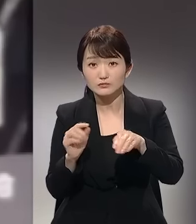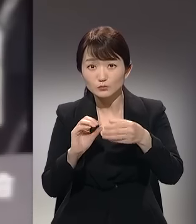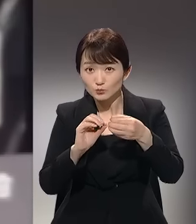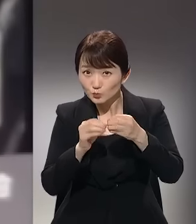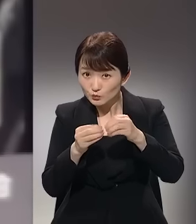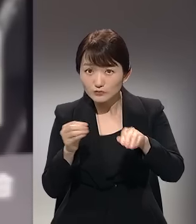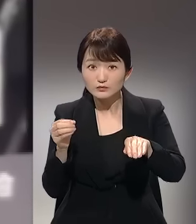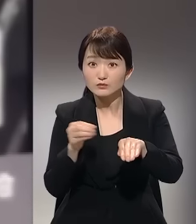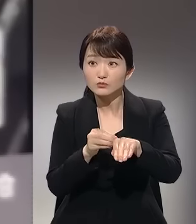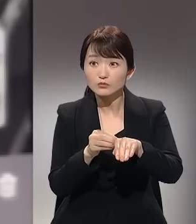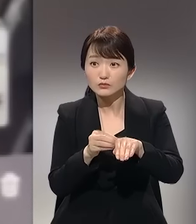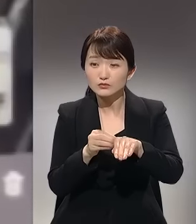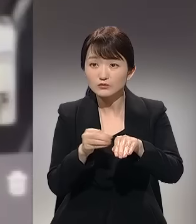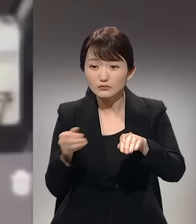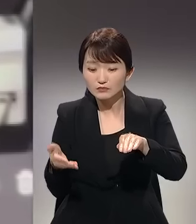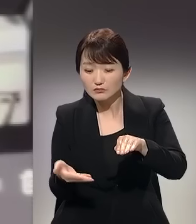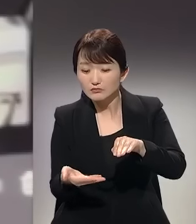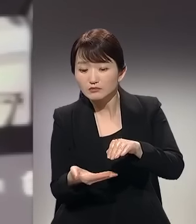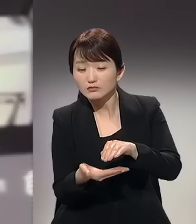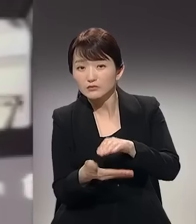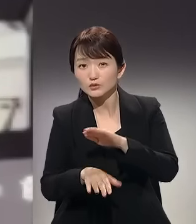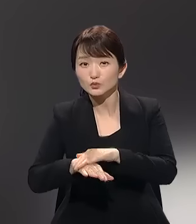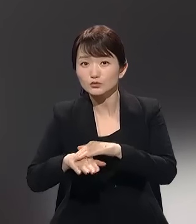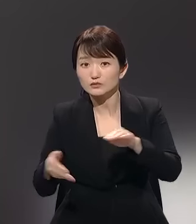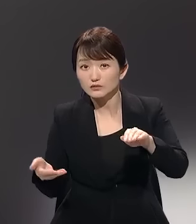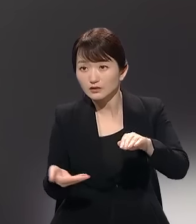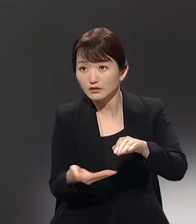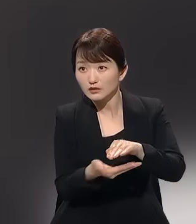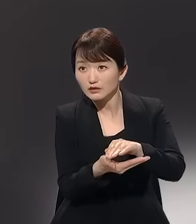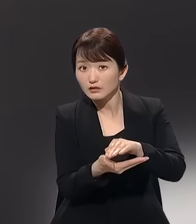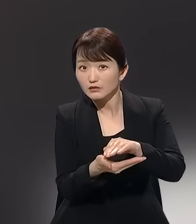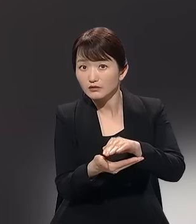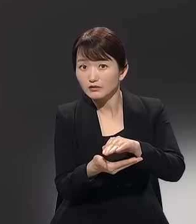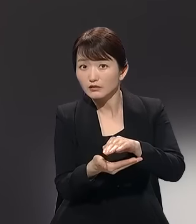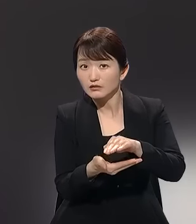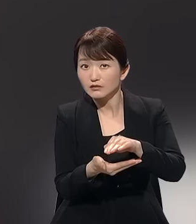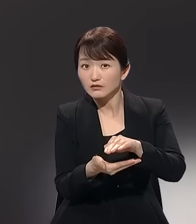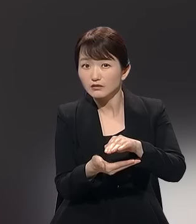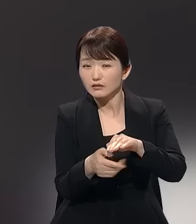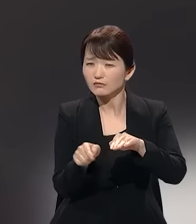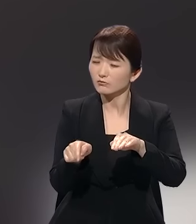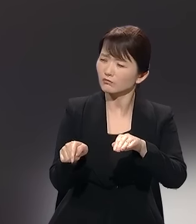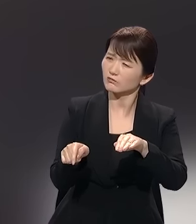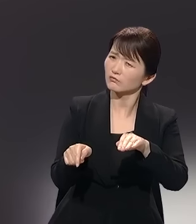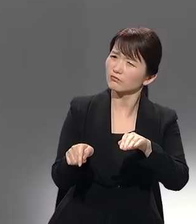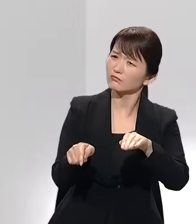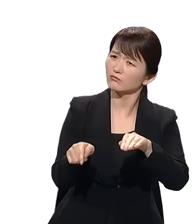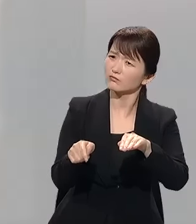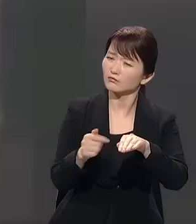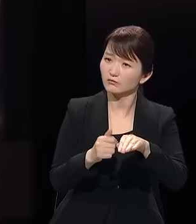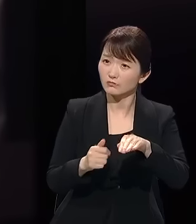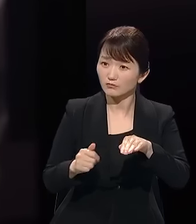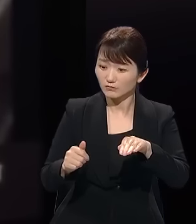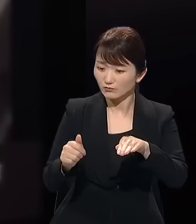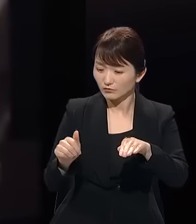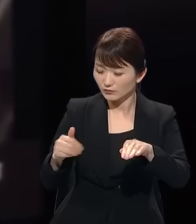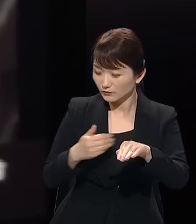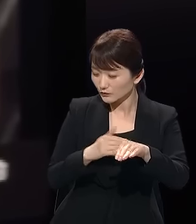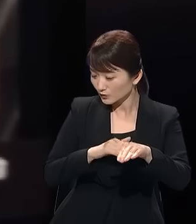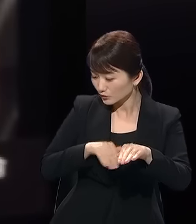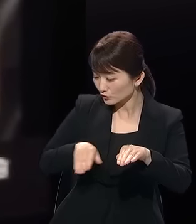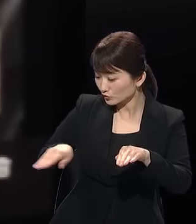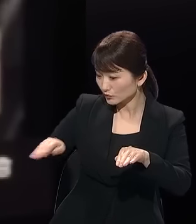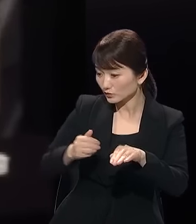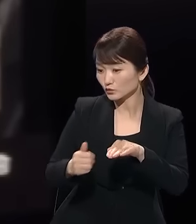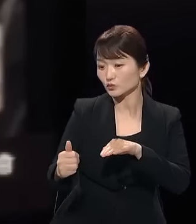뽀뽀 소리를 냅니다. 그러더니 손을 차 밑에 넣기도 하고, 아 설마 이게, 아 차가 지나가. 그러니까 저렇게 뒤로 숨었다가